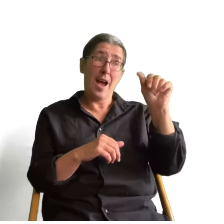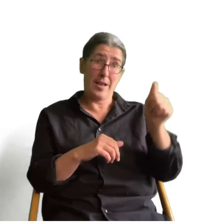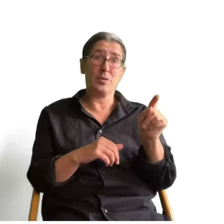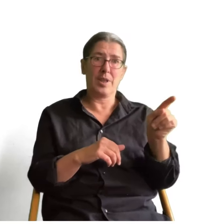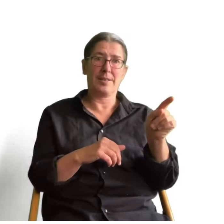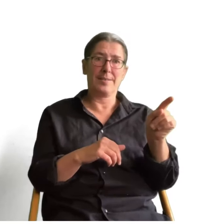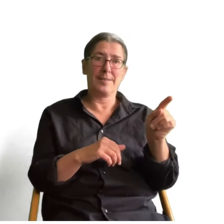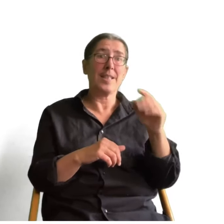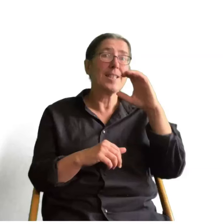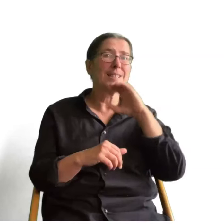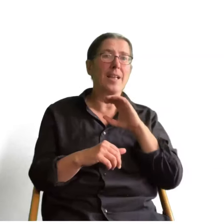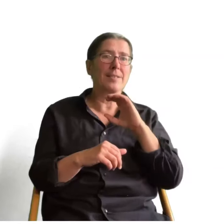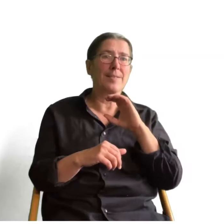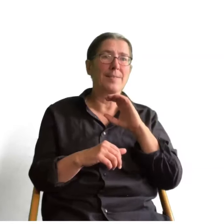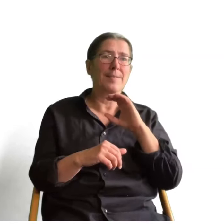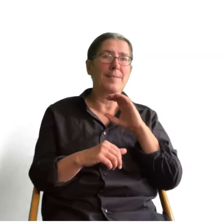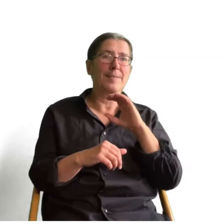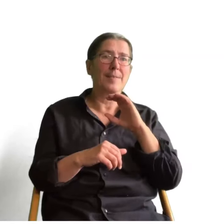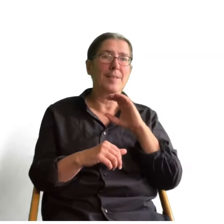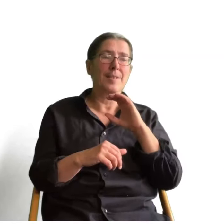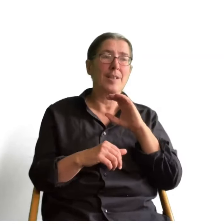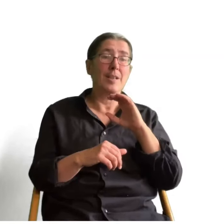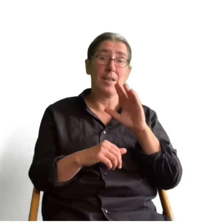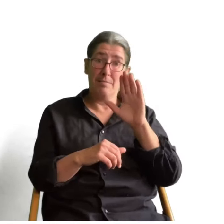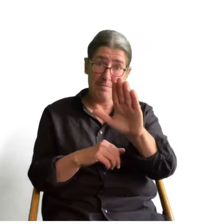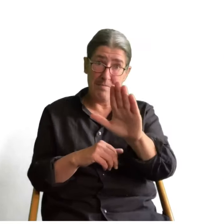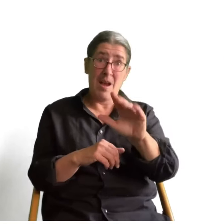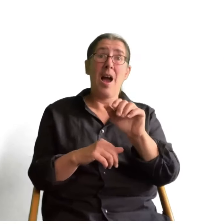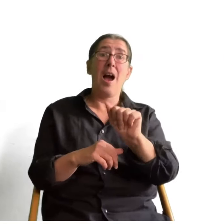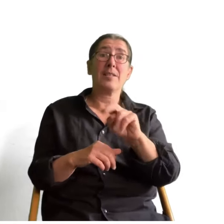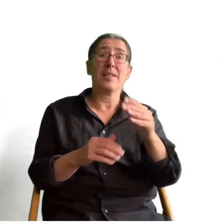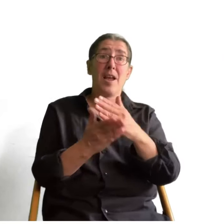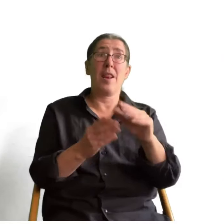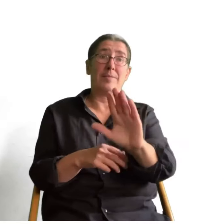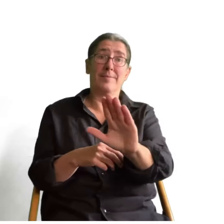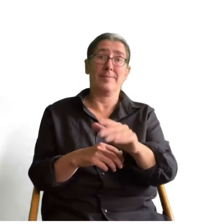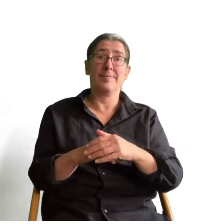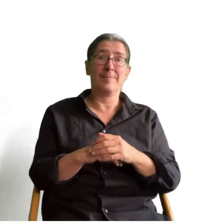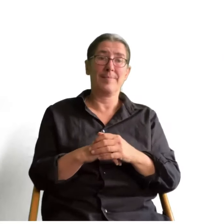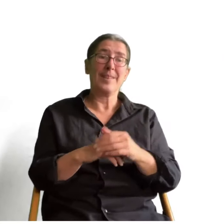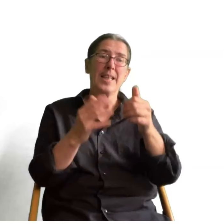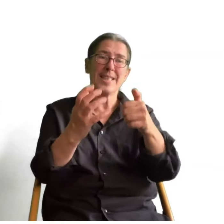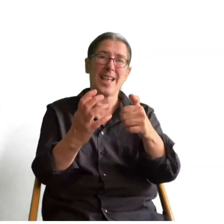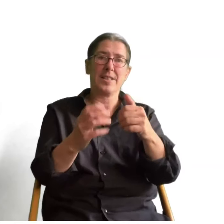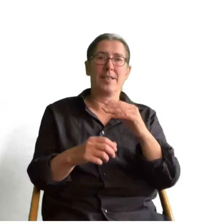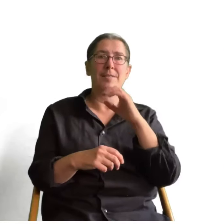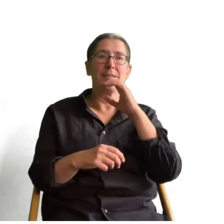von 100 Cent beträgt dein Anteil